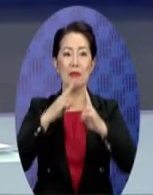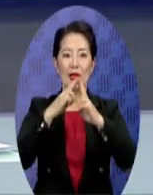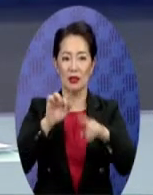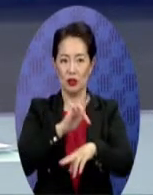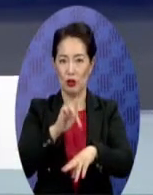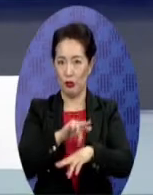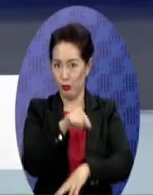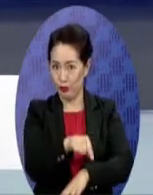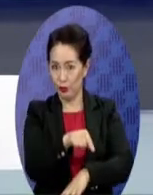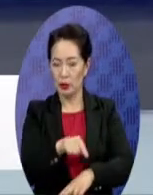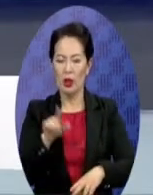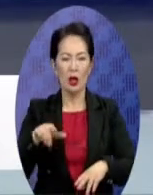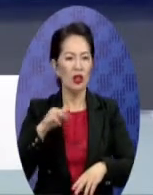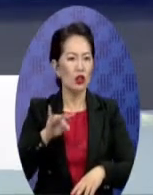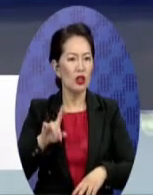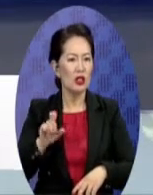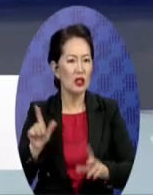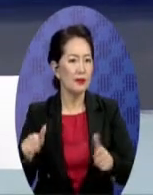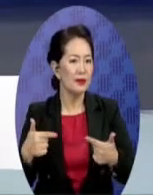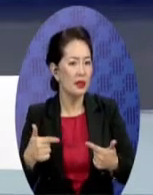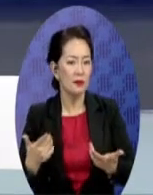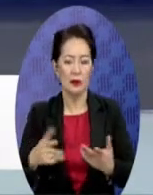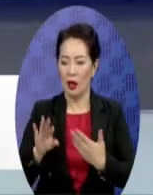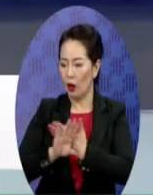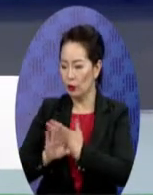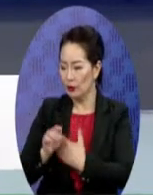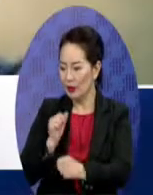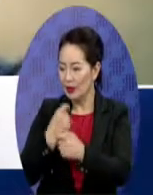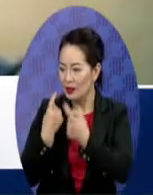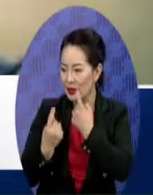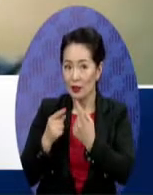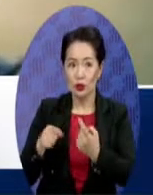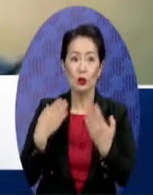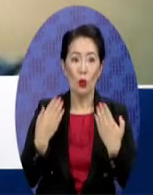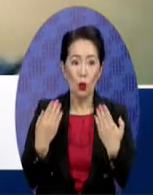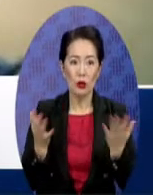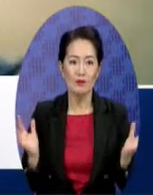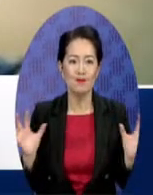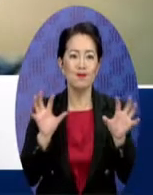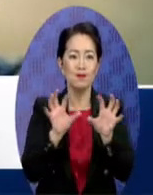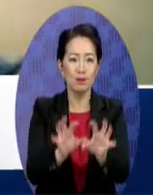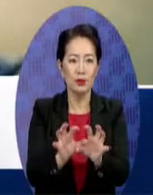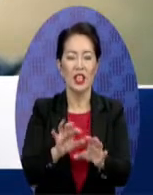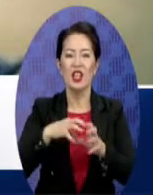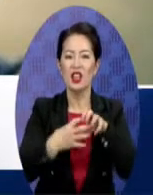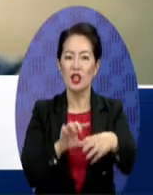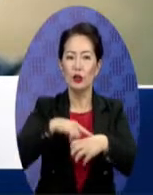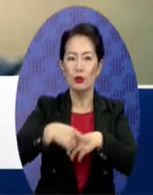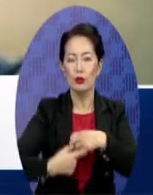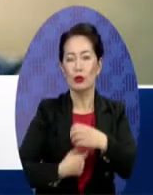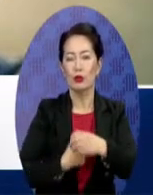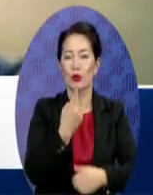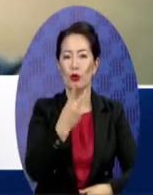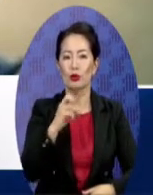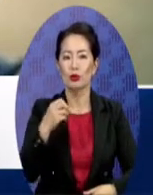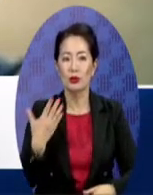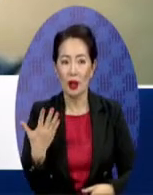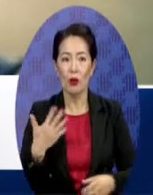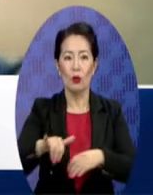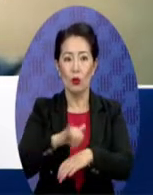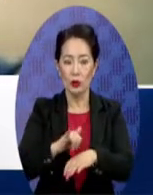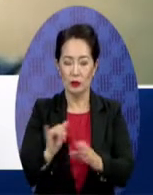хэрэг терроризмтэй тэмцэх болон аюулгүй байдлын талаар авч хэрэгждэг тус хуралд дэлхийн 205 орны төлөөлөлөөс гадна олон улсын